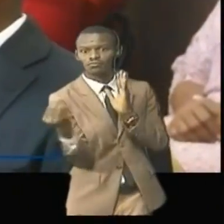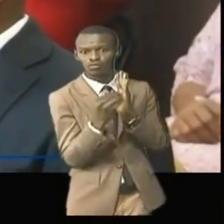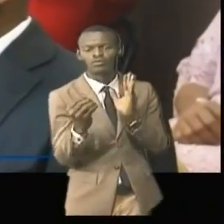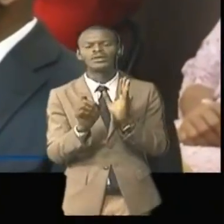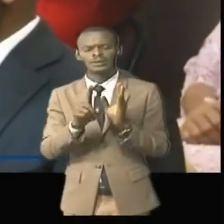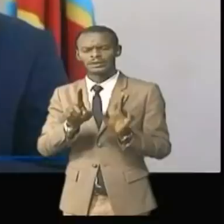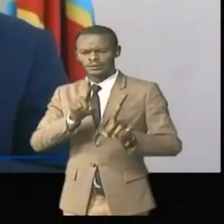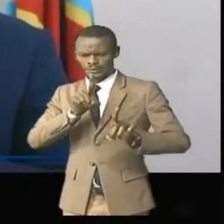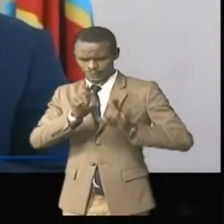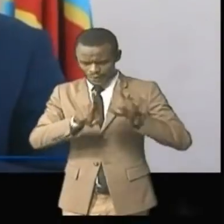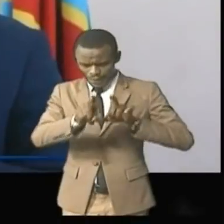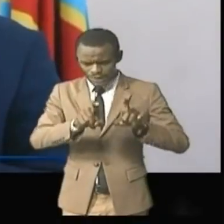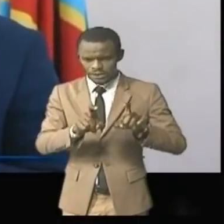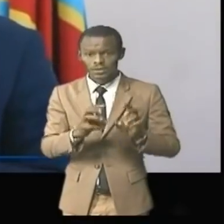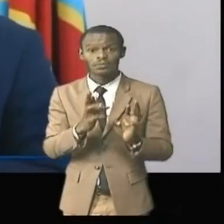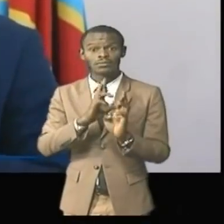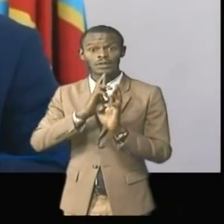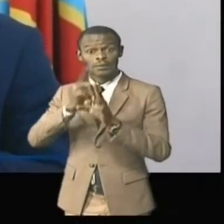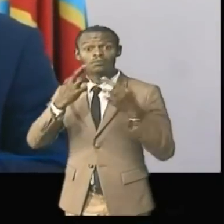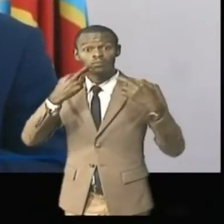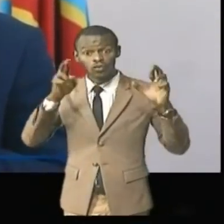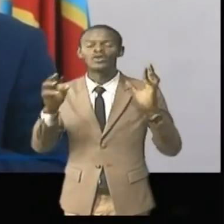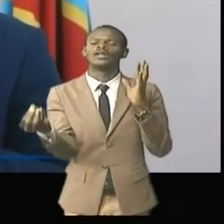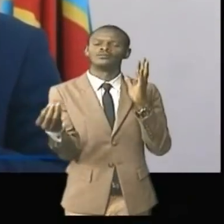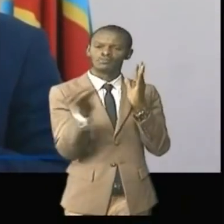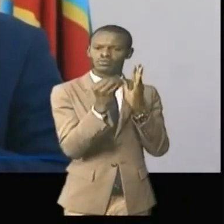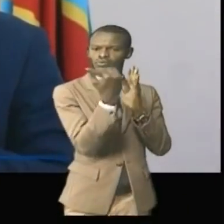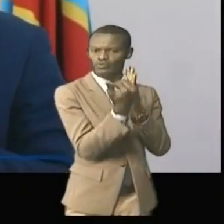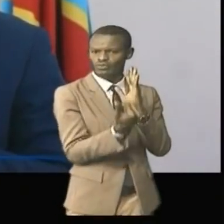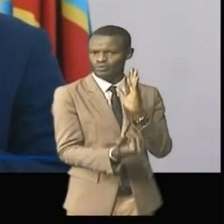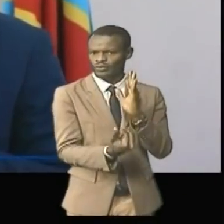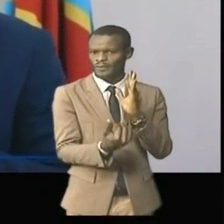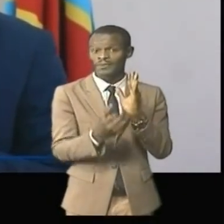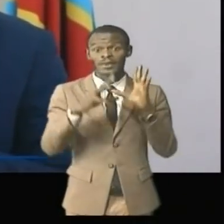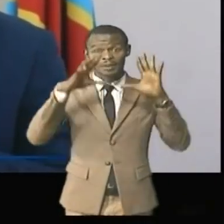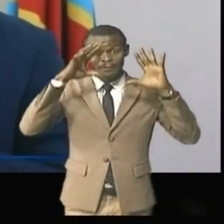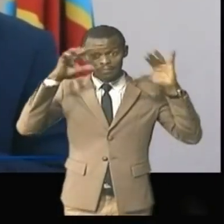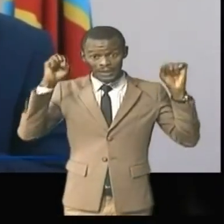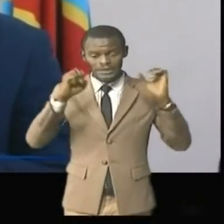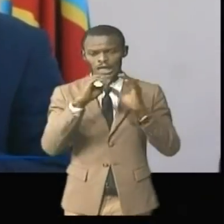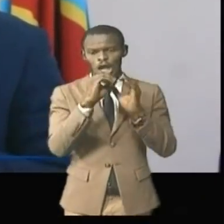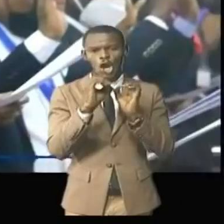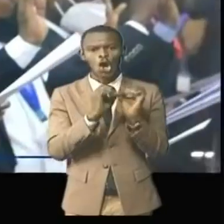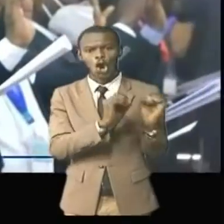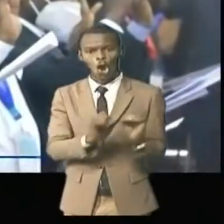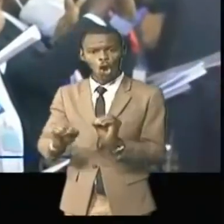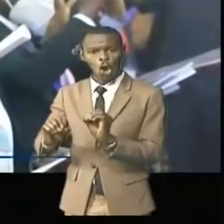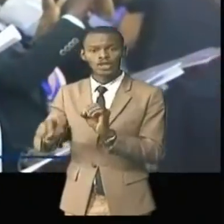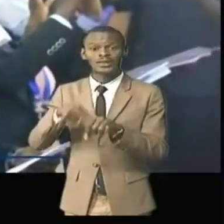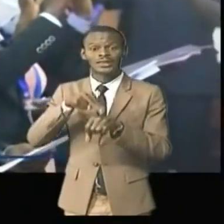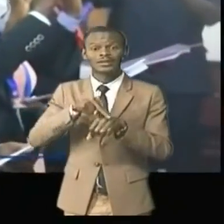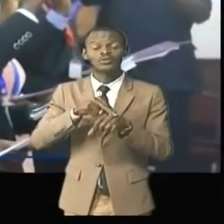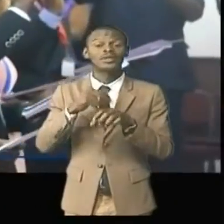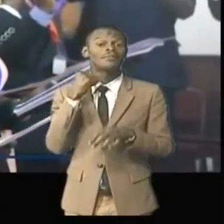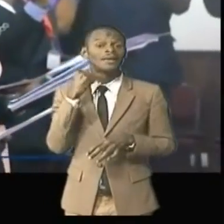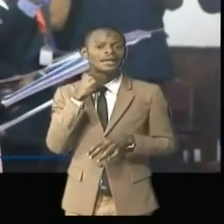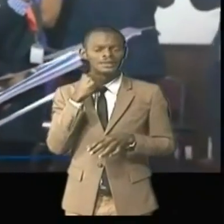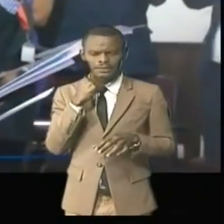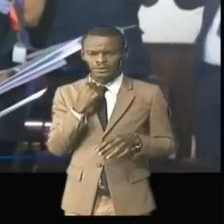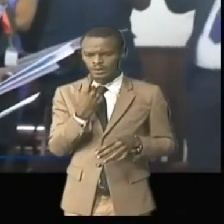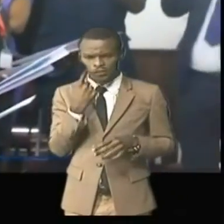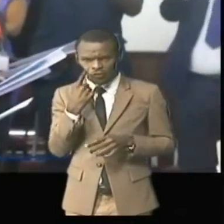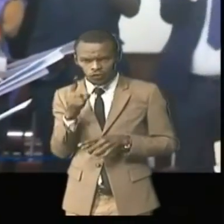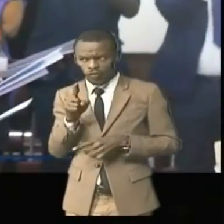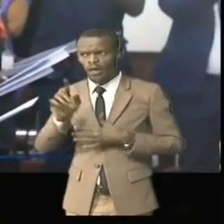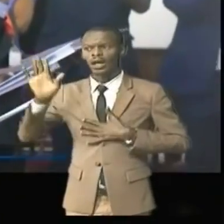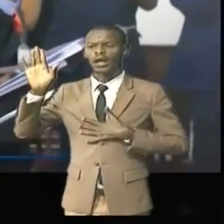national de l'Ordre des médecins, le docteur Bertine Sadi, a pris acte de leur prestation de serment en qualité de médecin. Cette prestation de serment